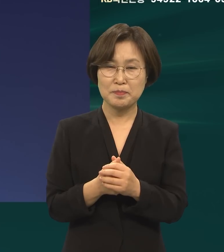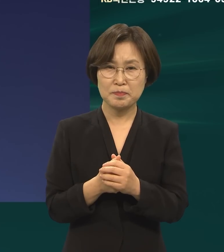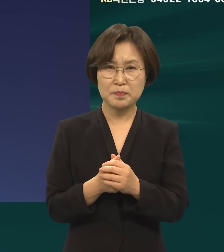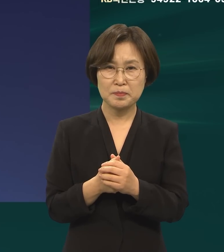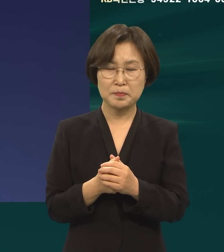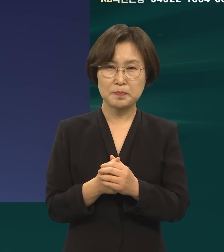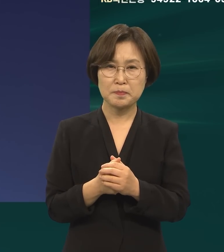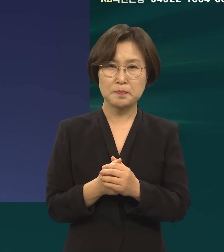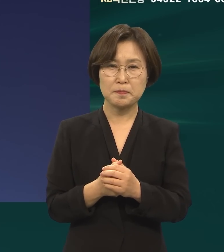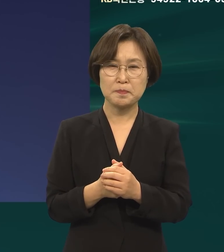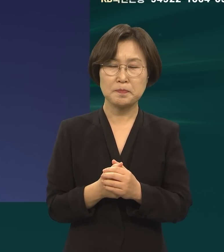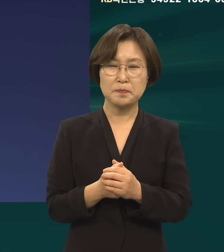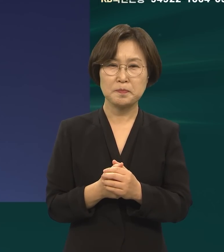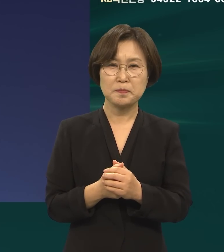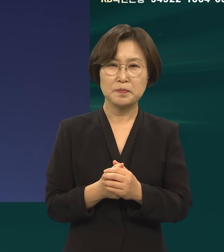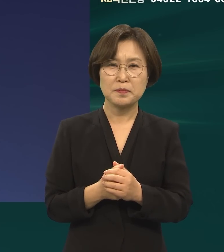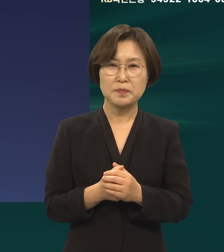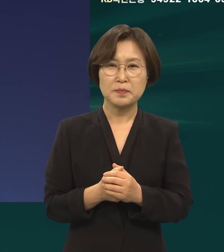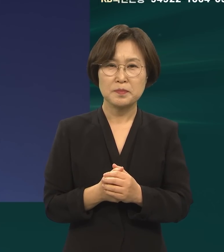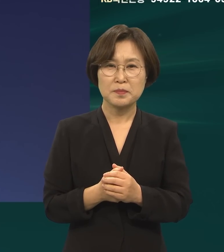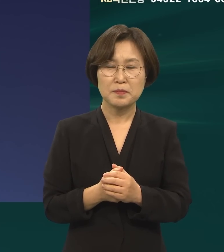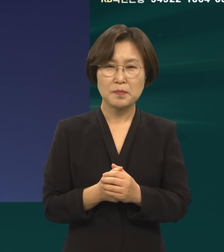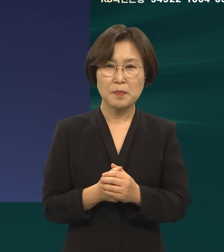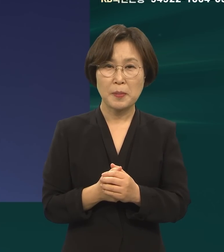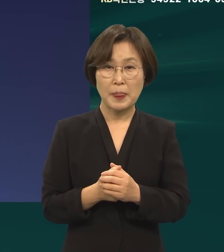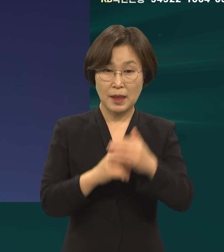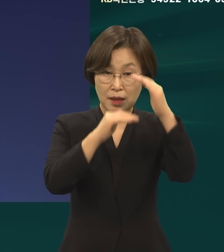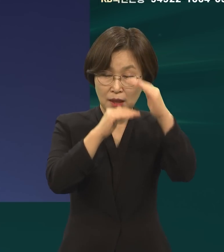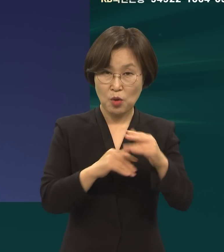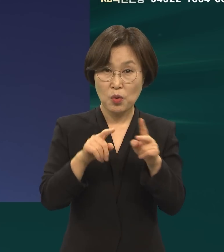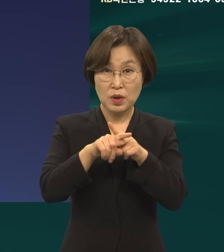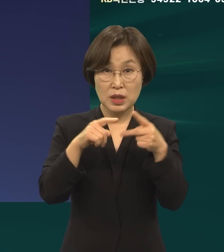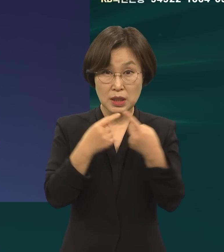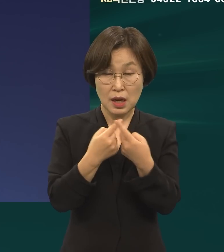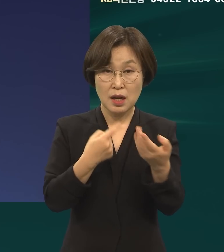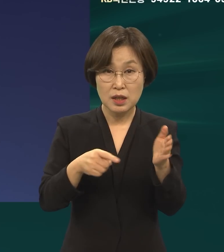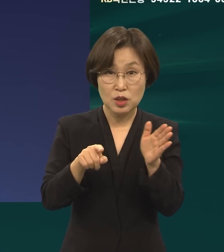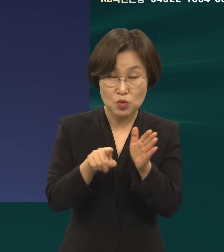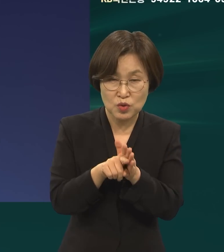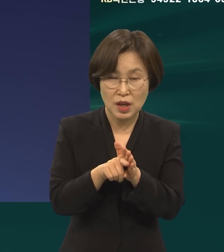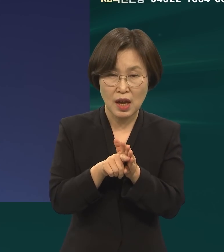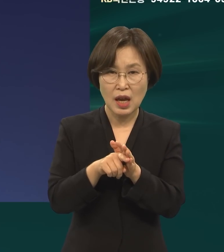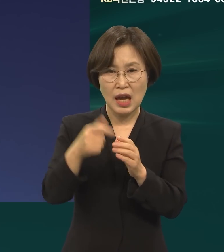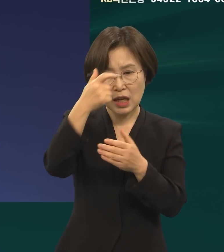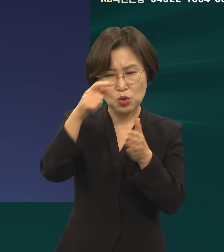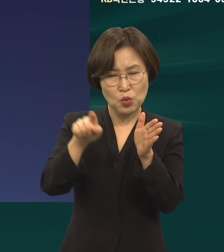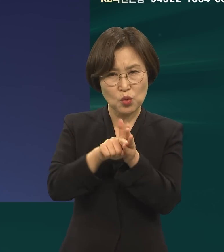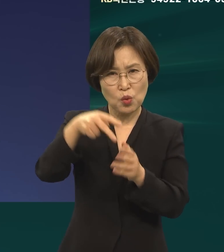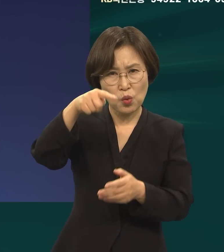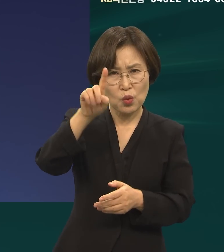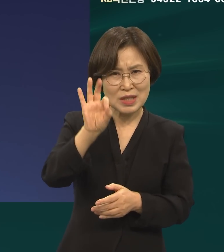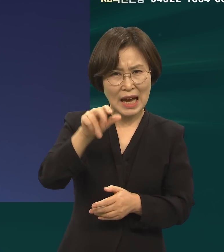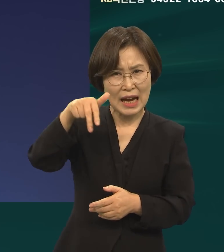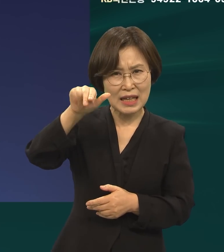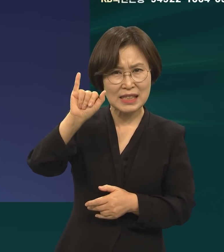고민하면서 읽어보려고 합니다. 이것을 이해하기 위해서 기독교의 상징에 대한 얘기를 한 가지만 하고 들어가겠습니다.